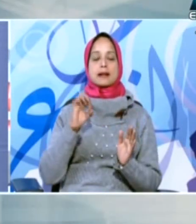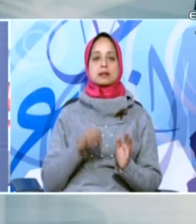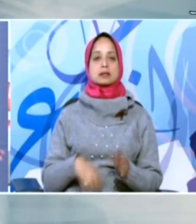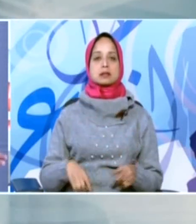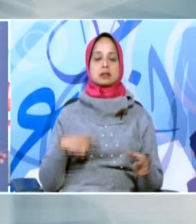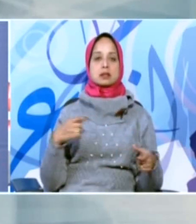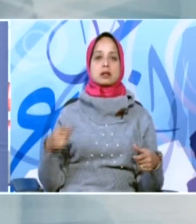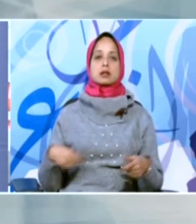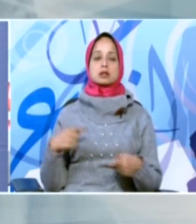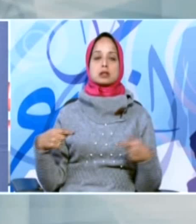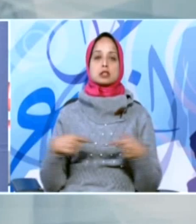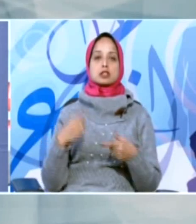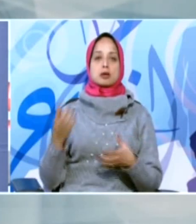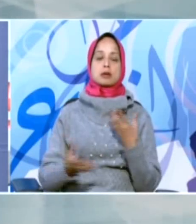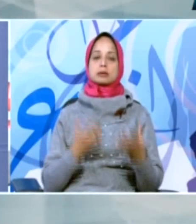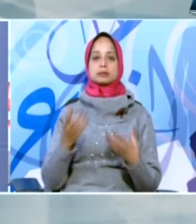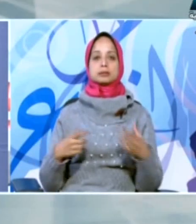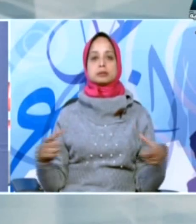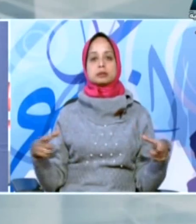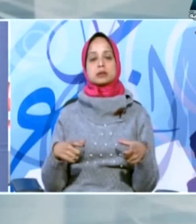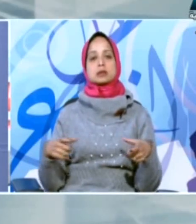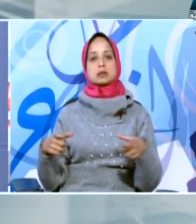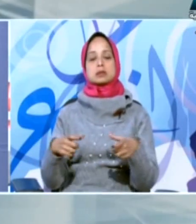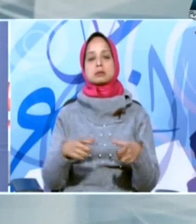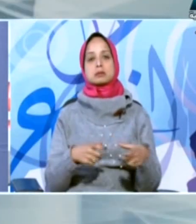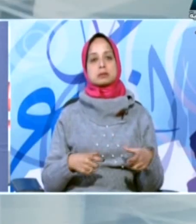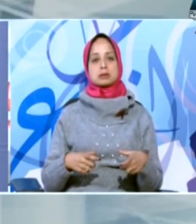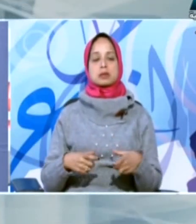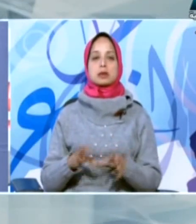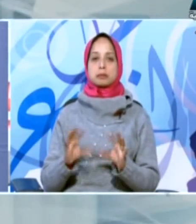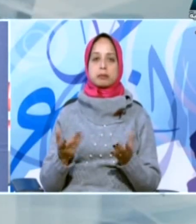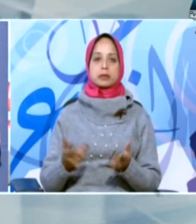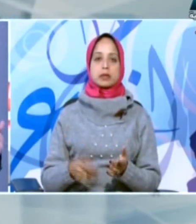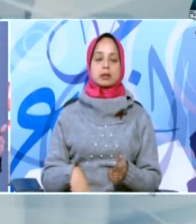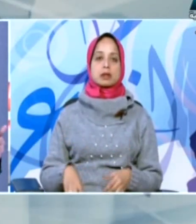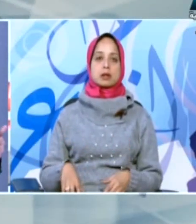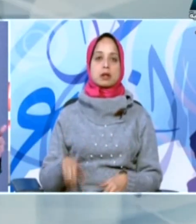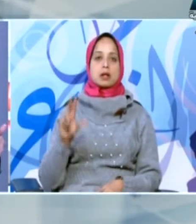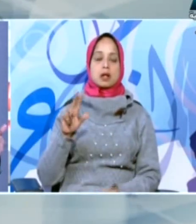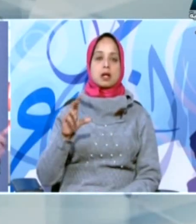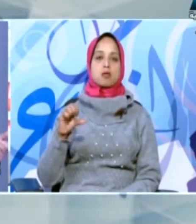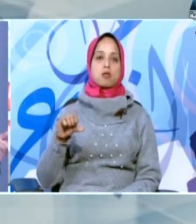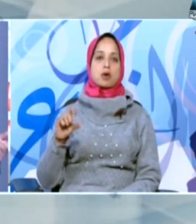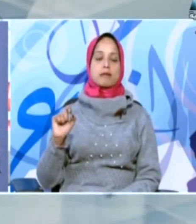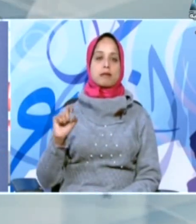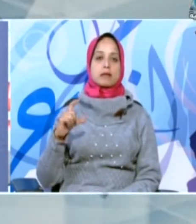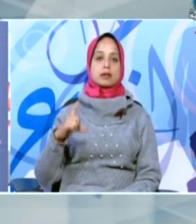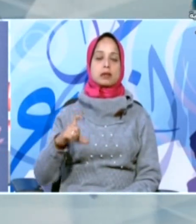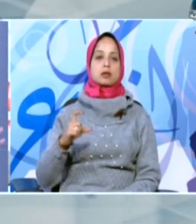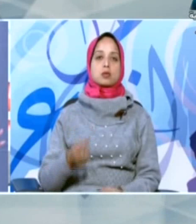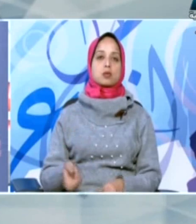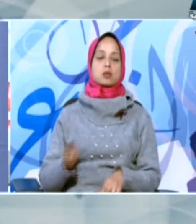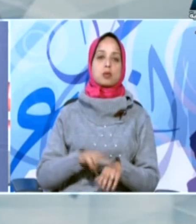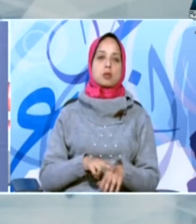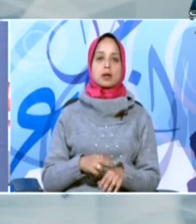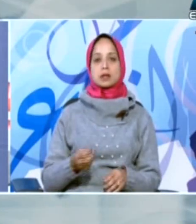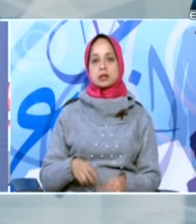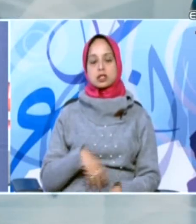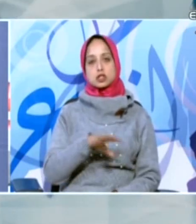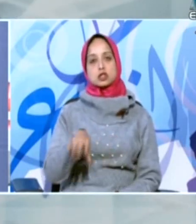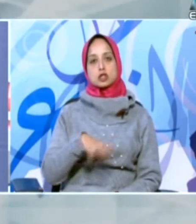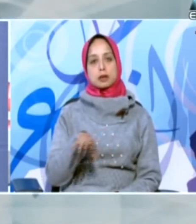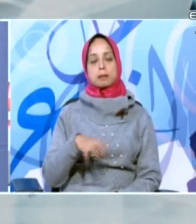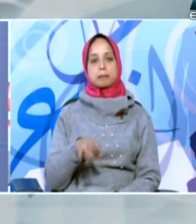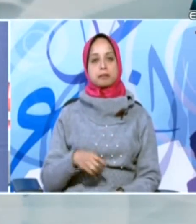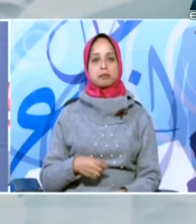الصراع الحزبي بمين؟ حزب الوفد اللي هو بتاع سعد والنحاس، وحزب كان عمله ايه؟ اسماعيل صدقي اسمه حزب الشعب، ده برضه مش عندي، بس فيه صراع حزبي.